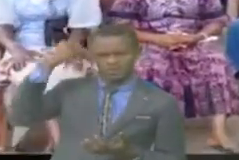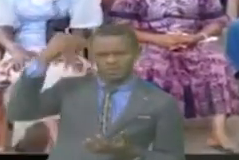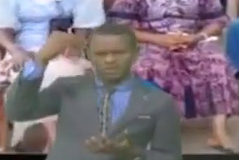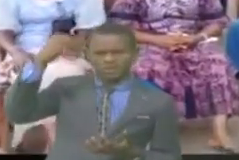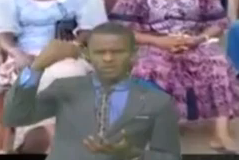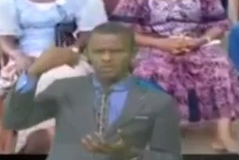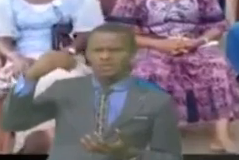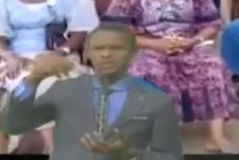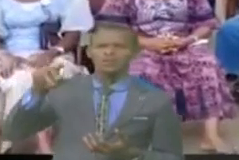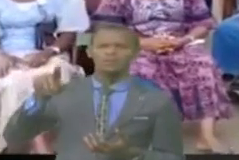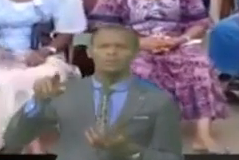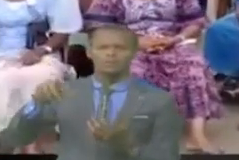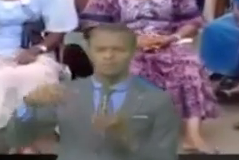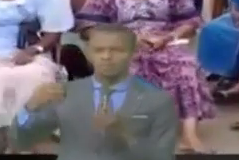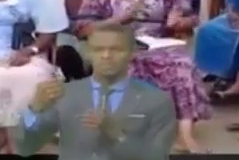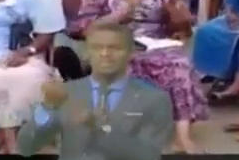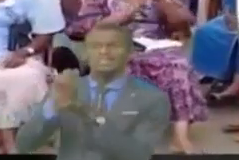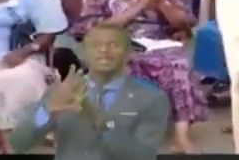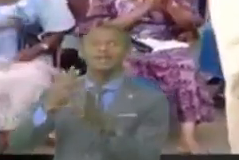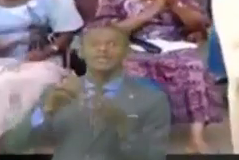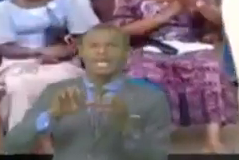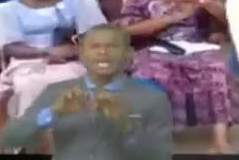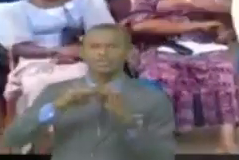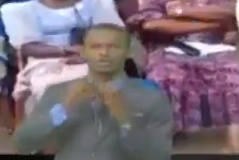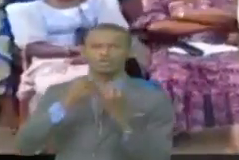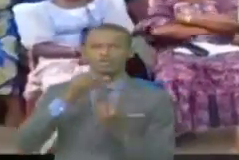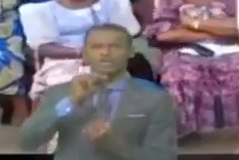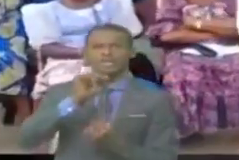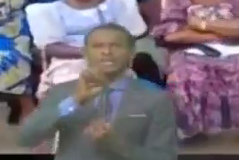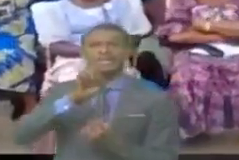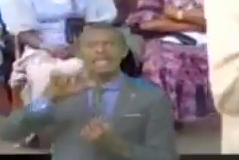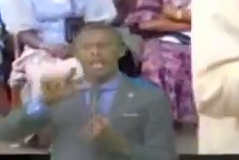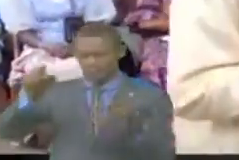Maître Eli que ses frères du quartier des musiciens les remercient.